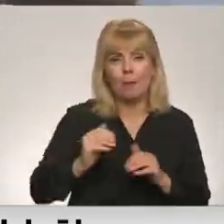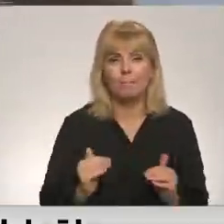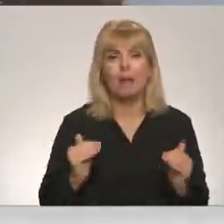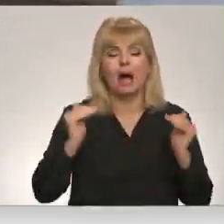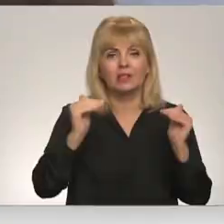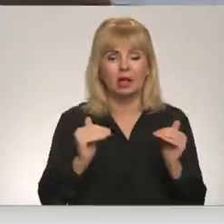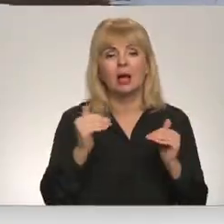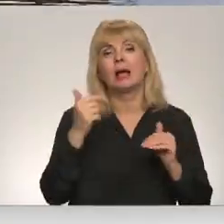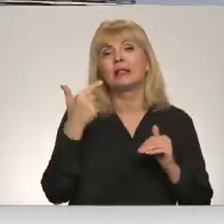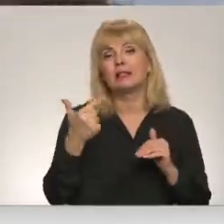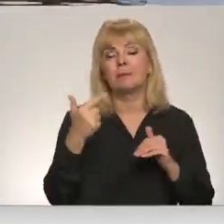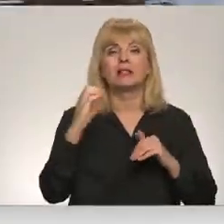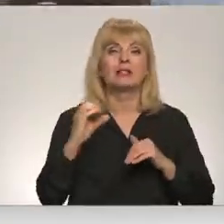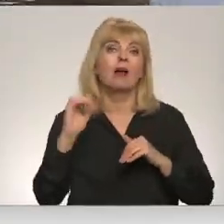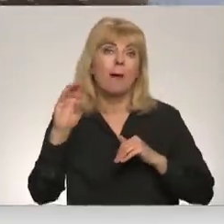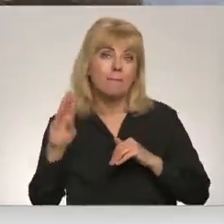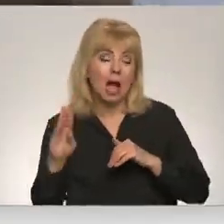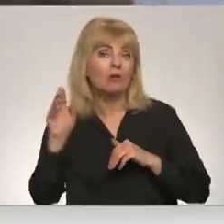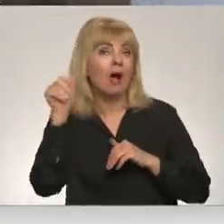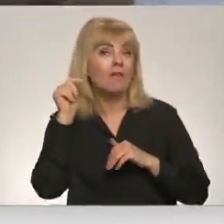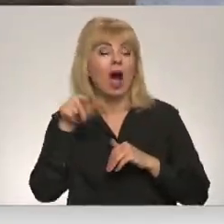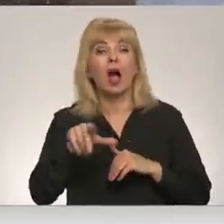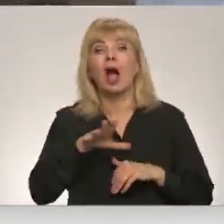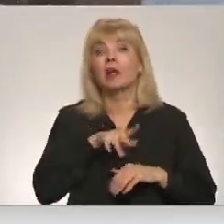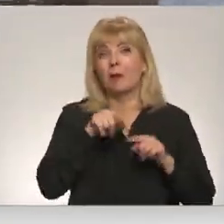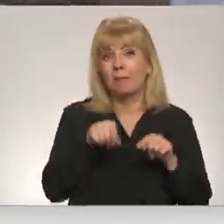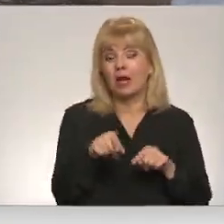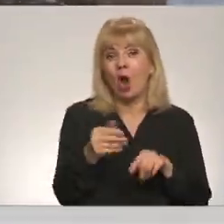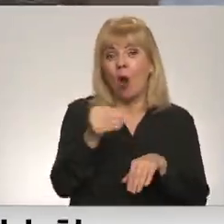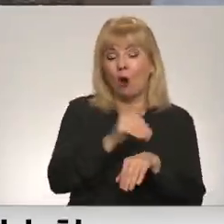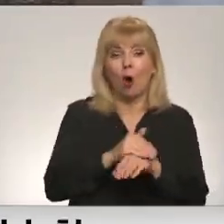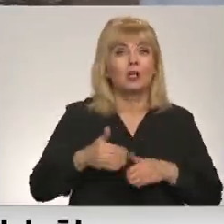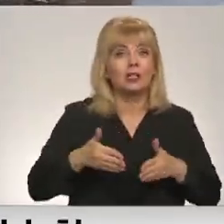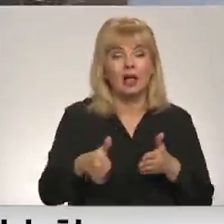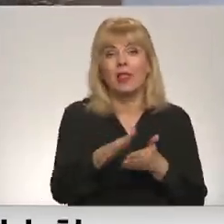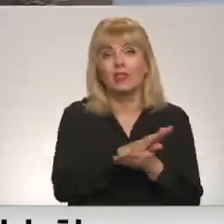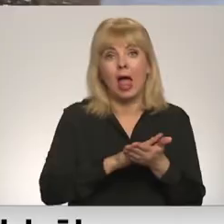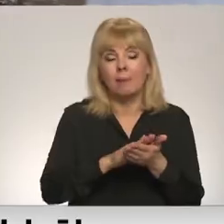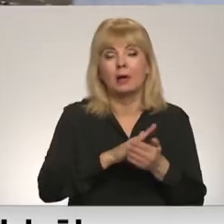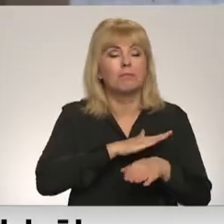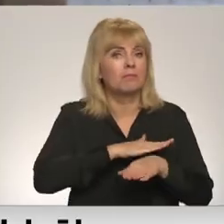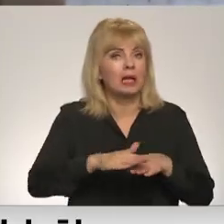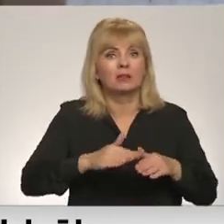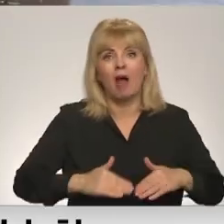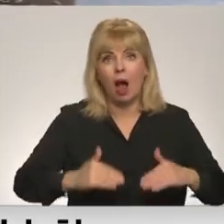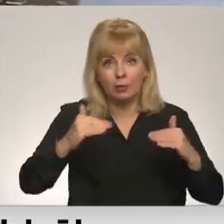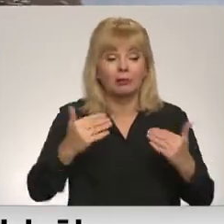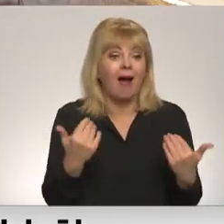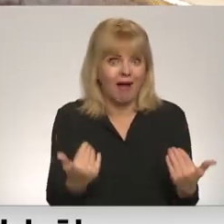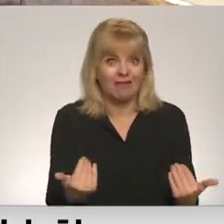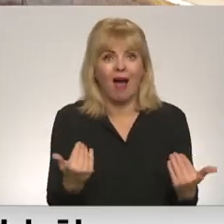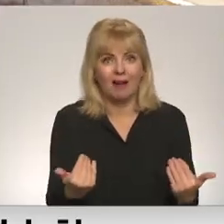par 7 centimetriem. Vēl vakar šeit bijām, un šis konkrētais ceļš nebija pilnībā aplūdzis, tā kā tas ir